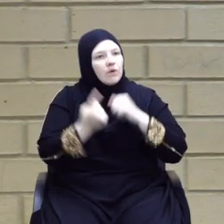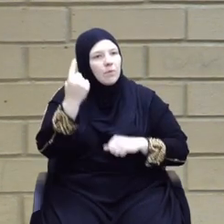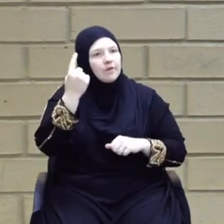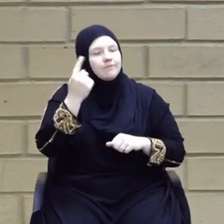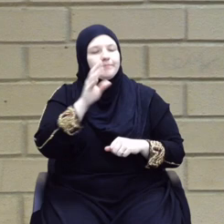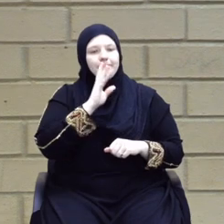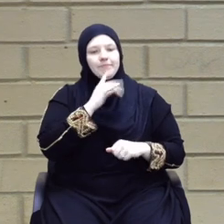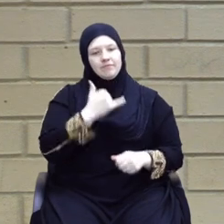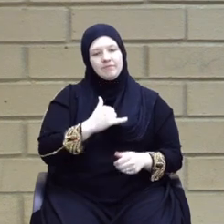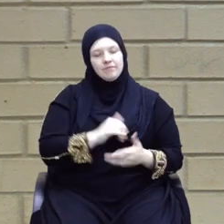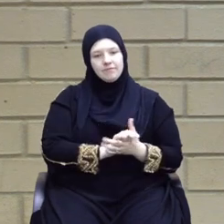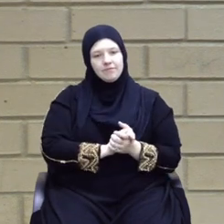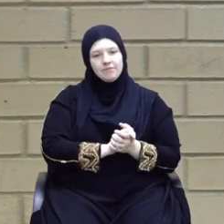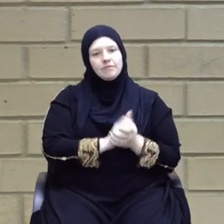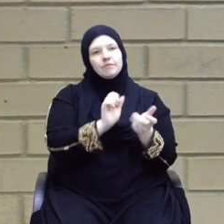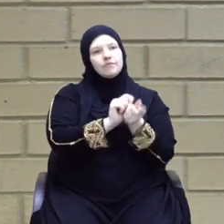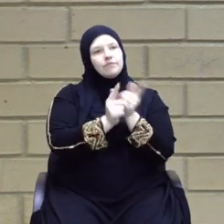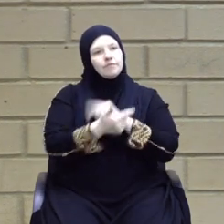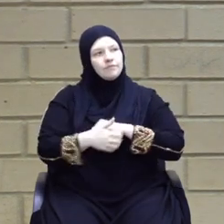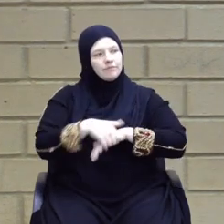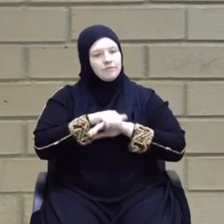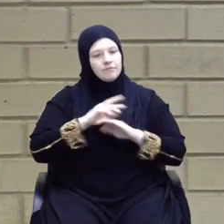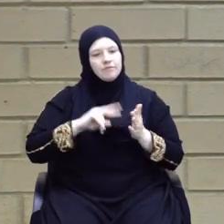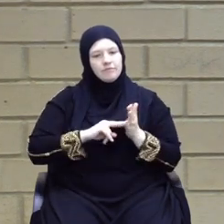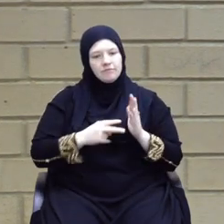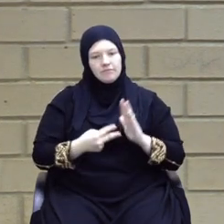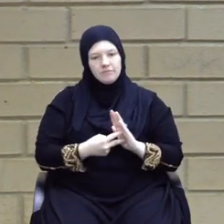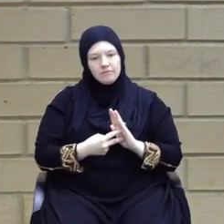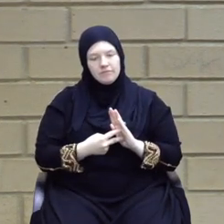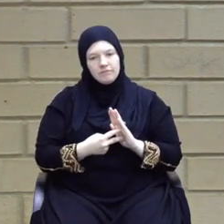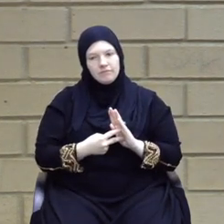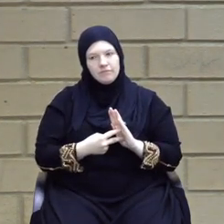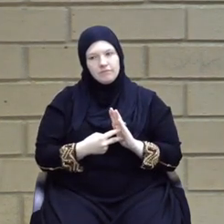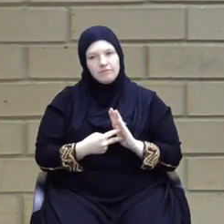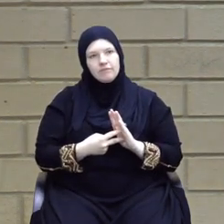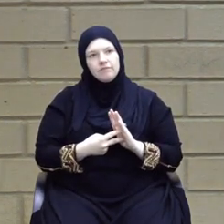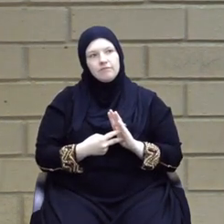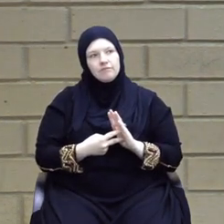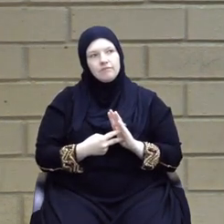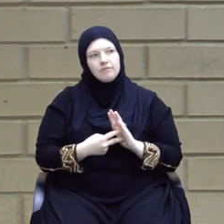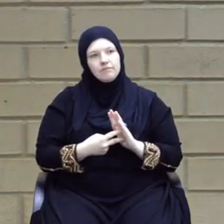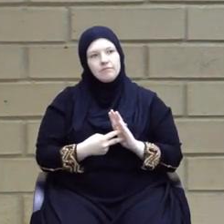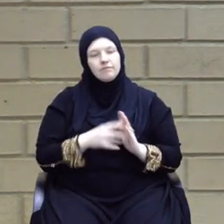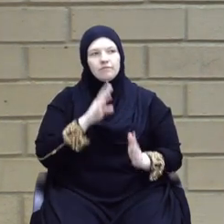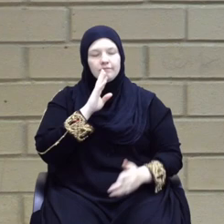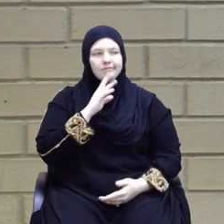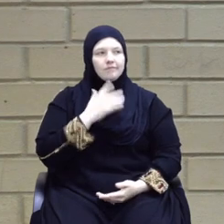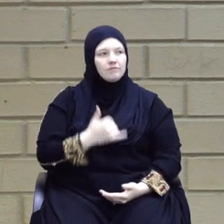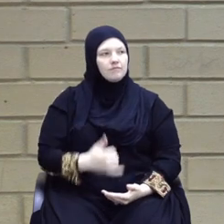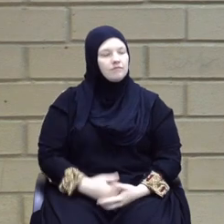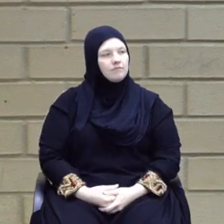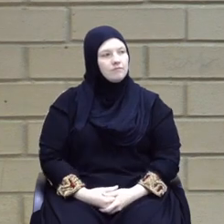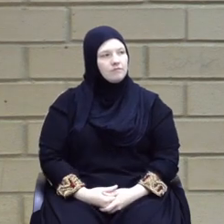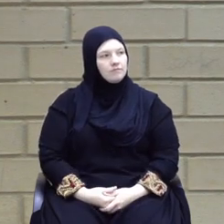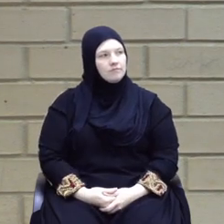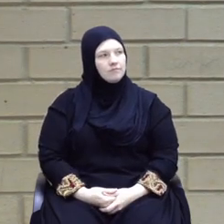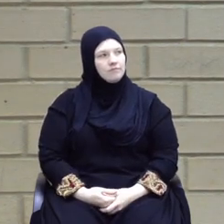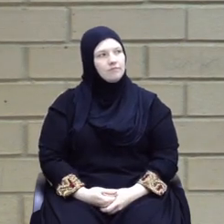بَدَأَ فَطُوبَ لِلْغُرَبَى فَطُوبَ لِلْغُرَبَى.